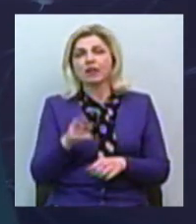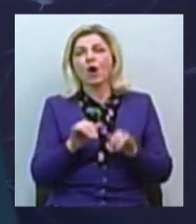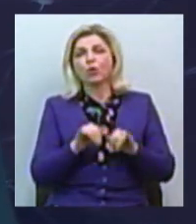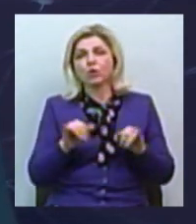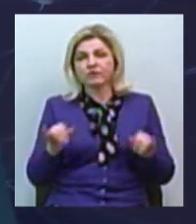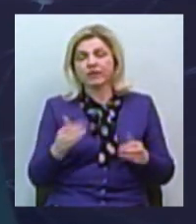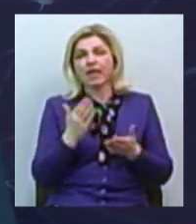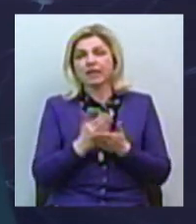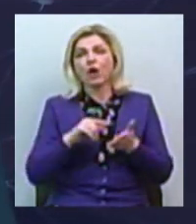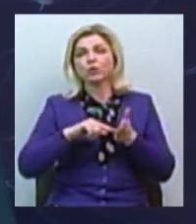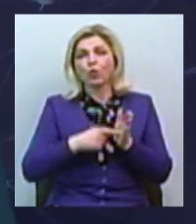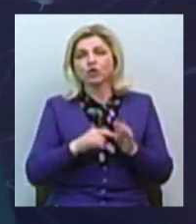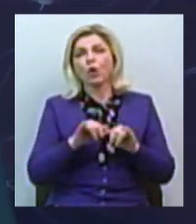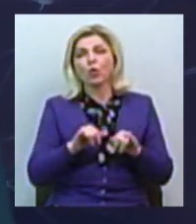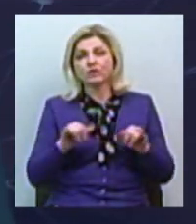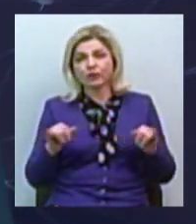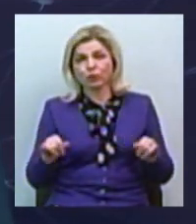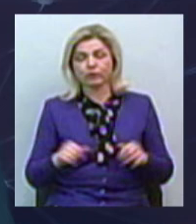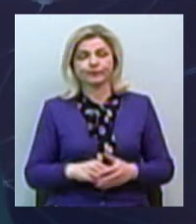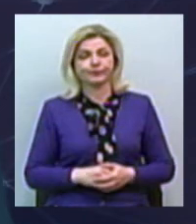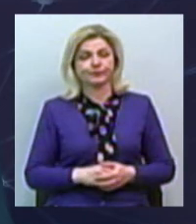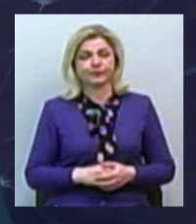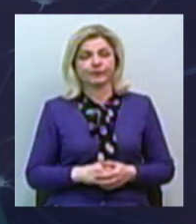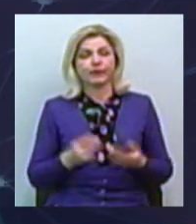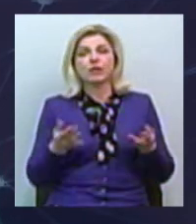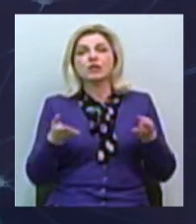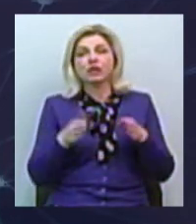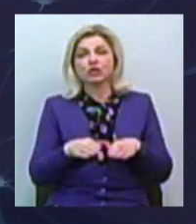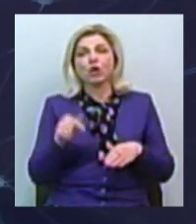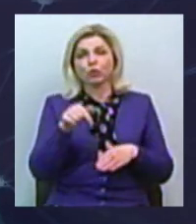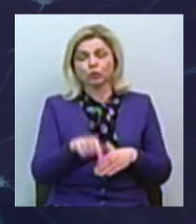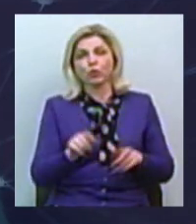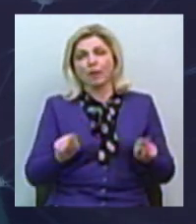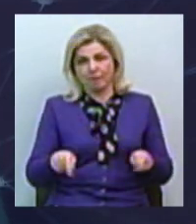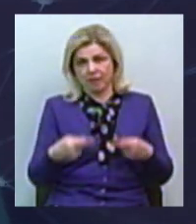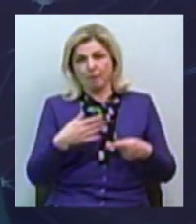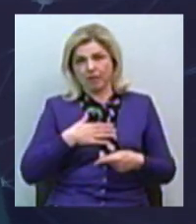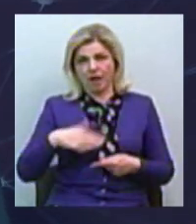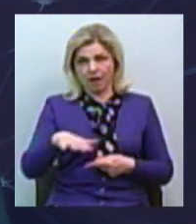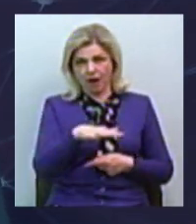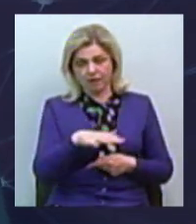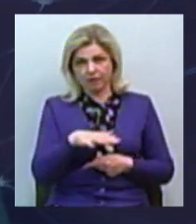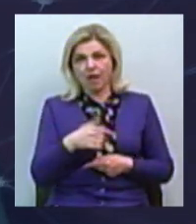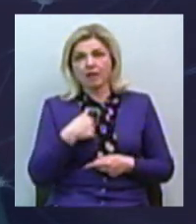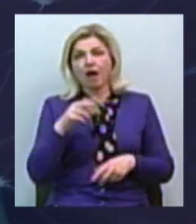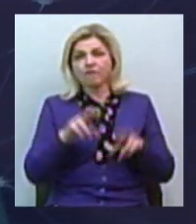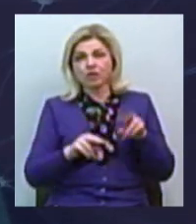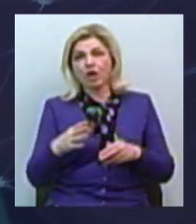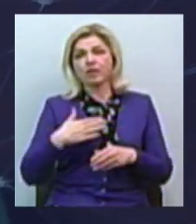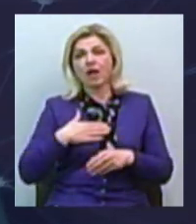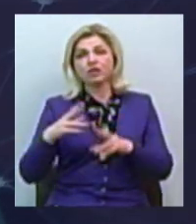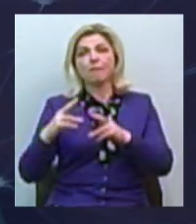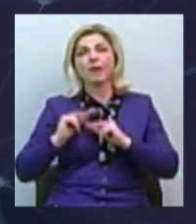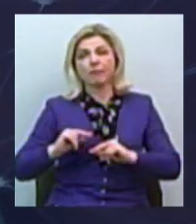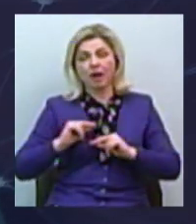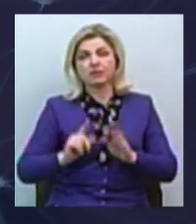ця точка розвитку, да, і залишалися тут і піднімали наш край. Тому я вважаю, що наша співпраця вже почалася